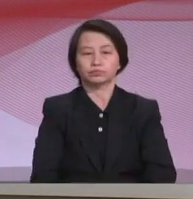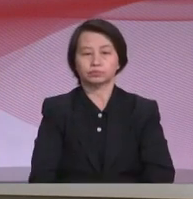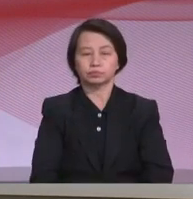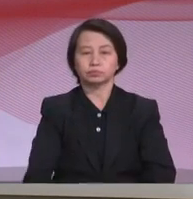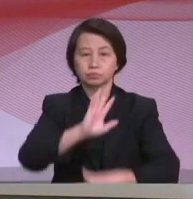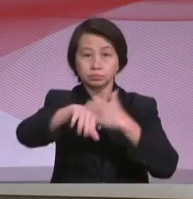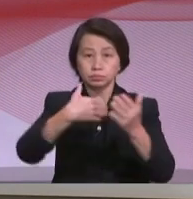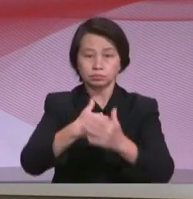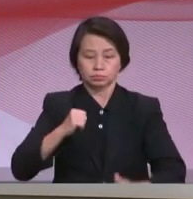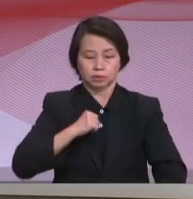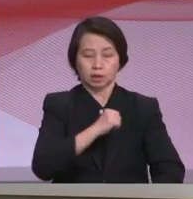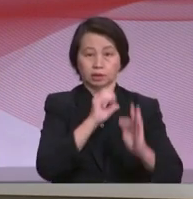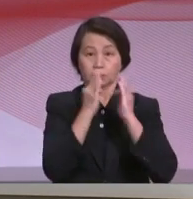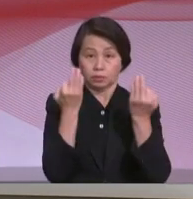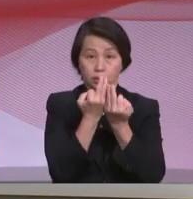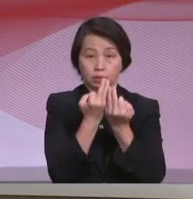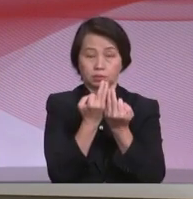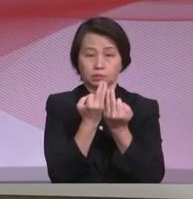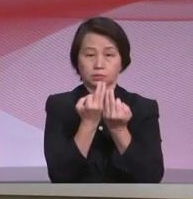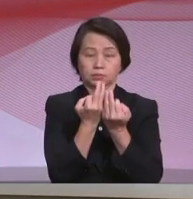Semua ahli keluarga yang terlibat di dalam